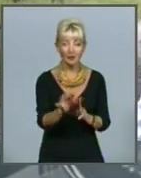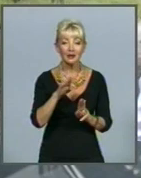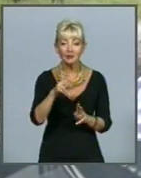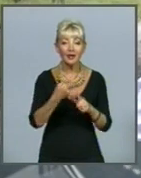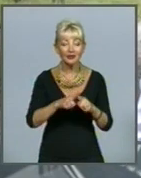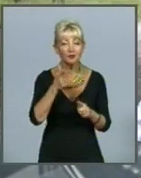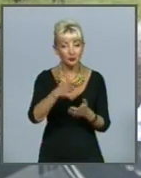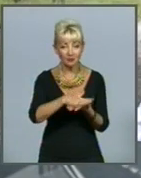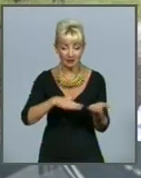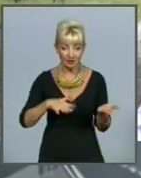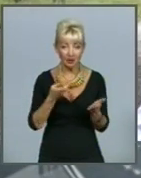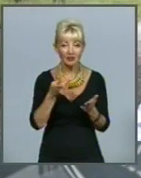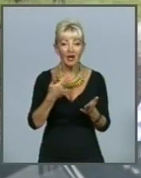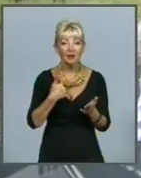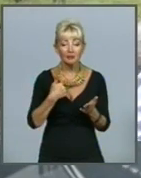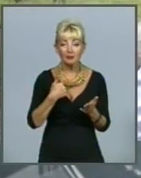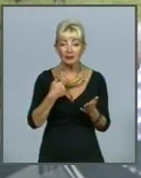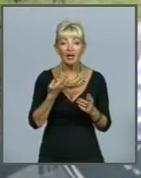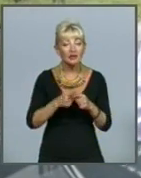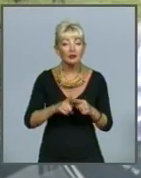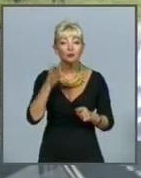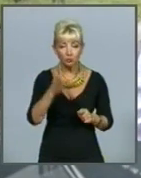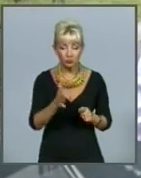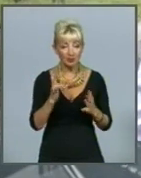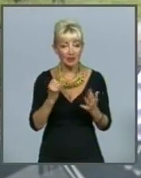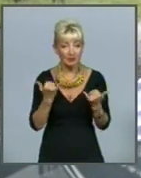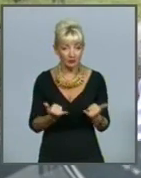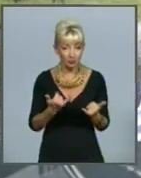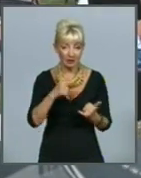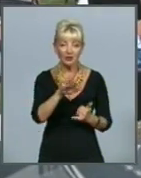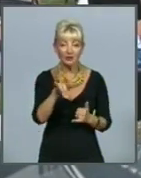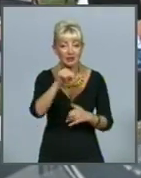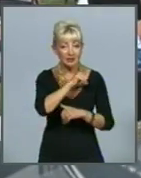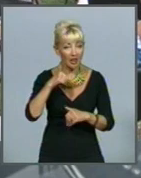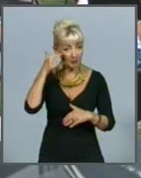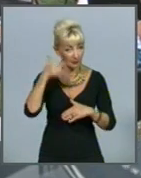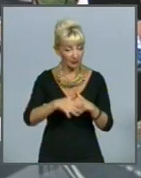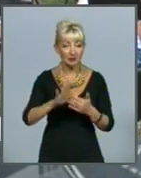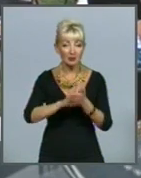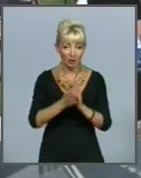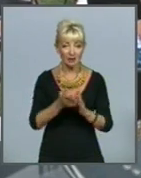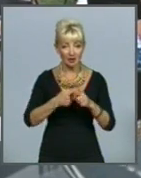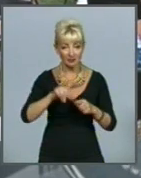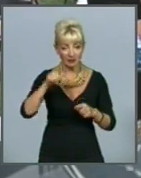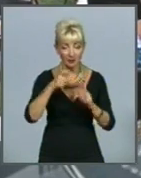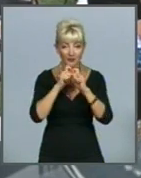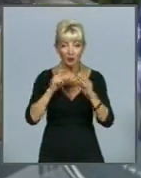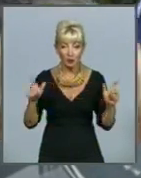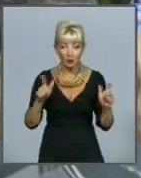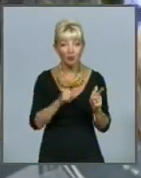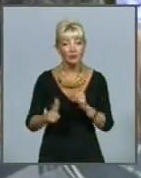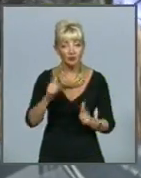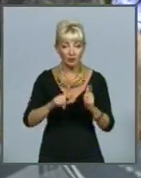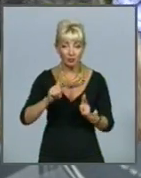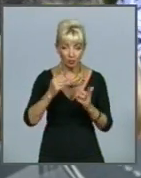цього ми не обійдемося на сьогодні, тому що саме розумієте, що ситуація того вимагає. Школи ж поки готуються до нового навчального